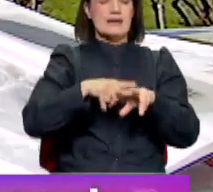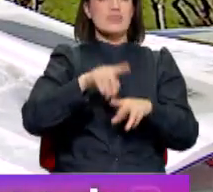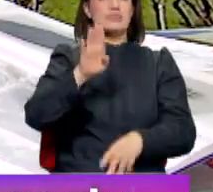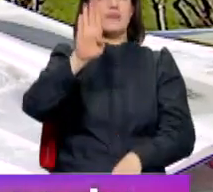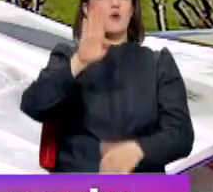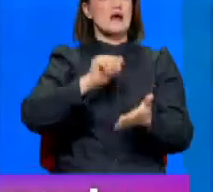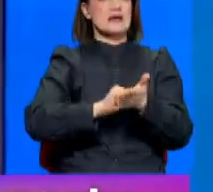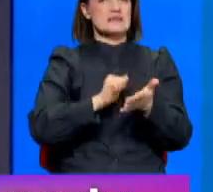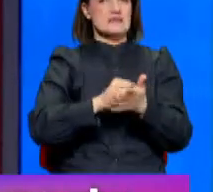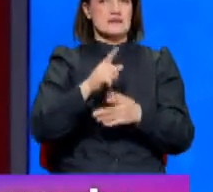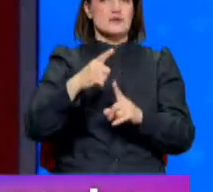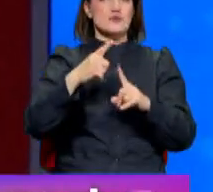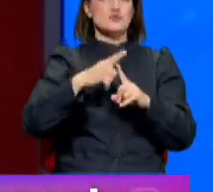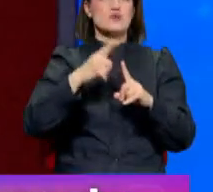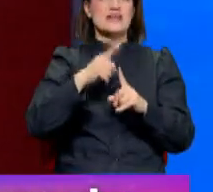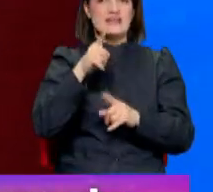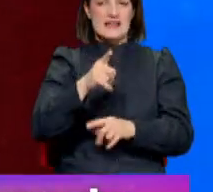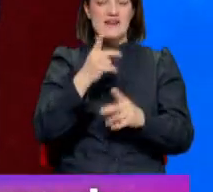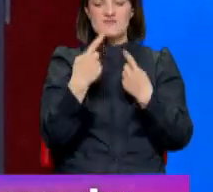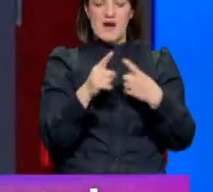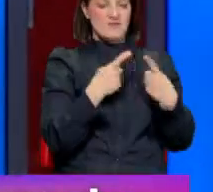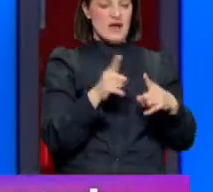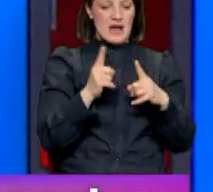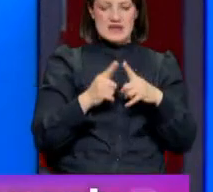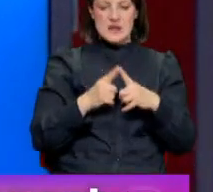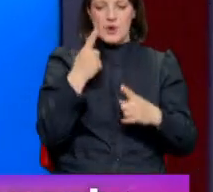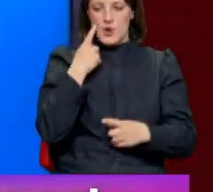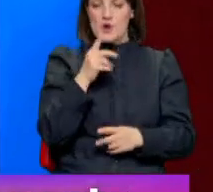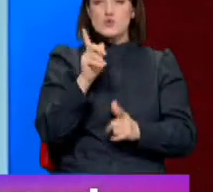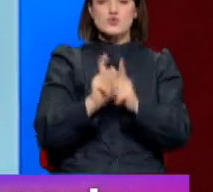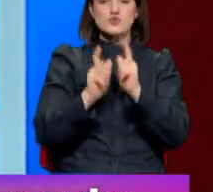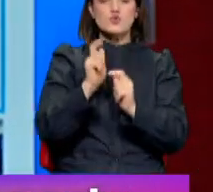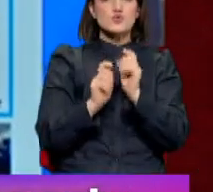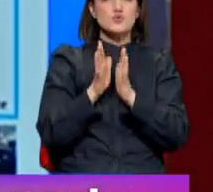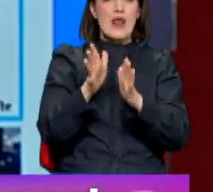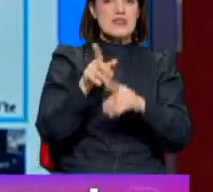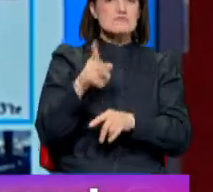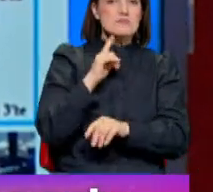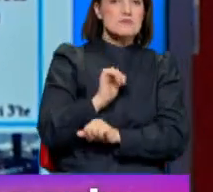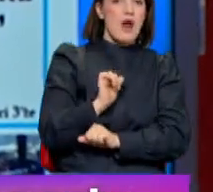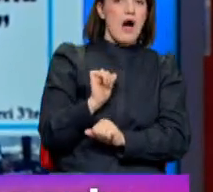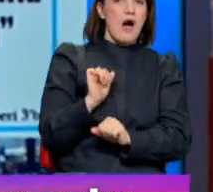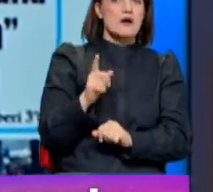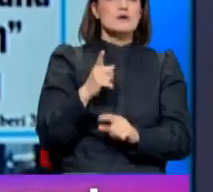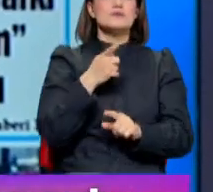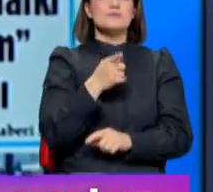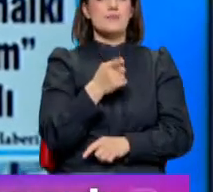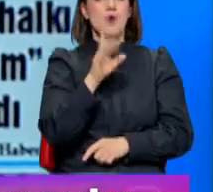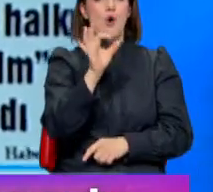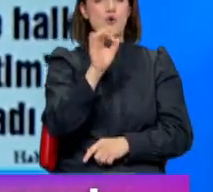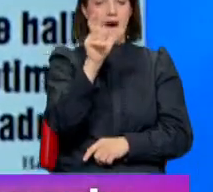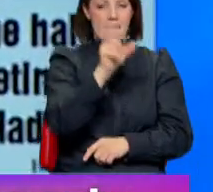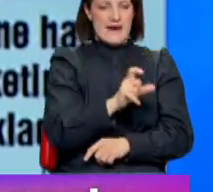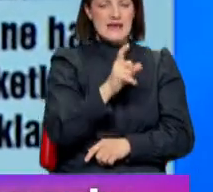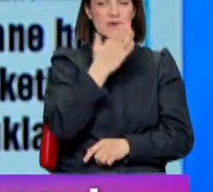gazetesi TÜSEDAT'ın iki farklı hesabına göre süt üreticileri zararda. TÜSEDAT Ocak